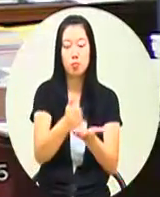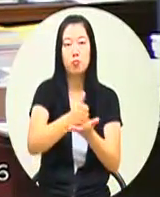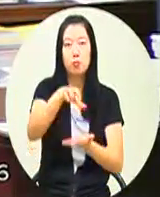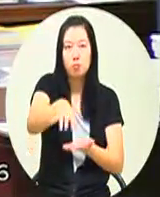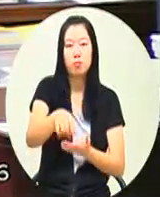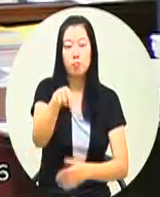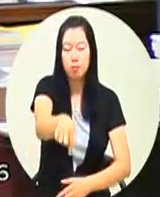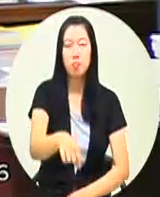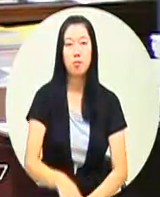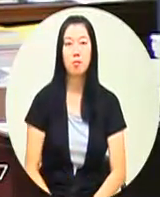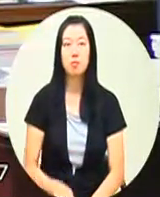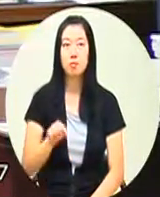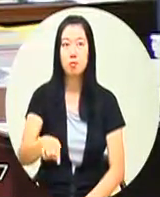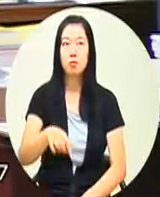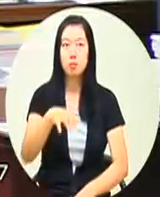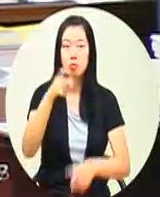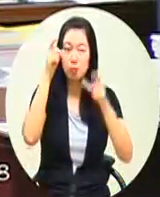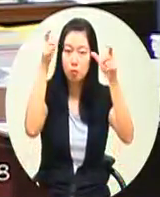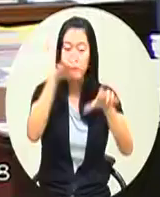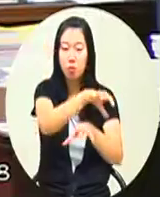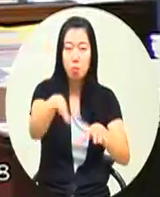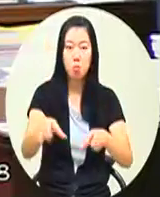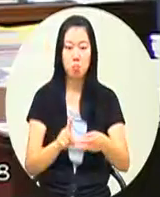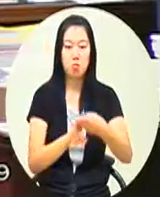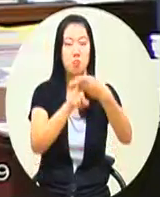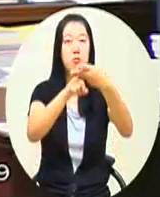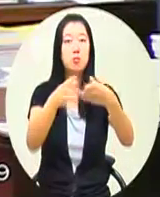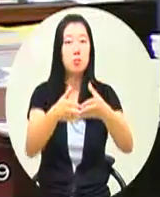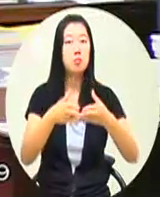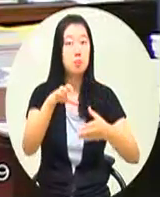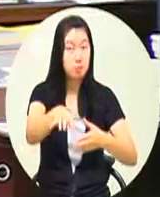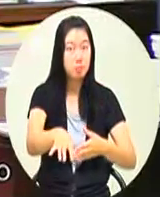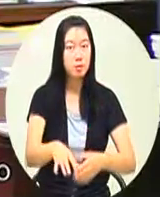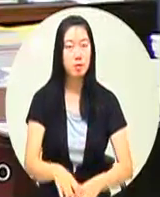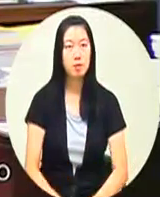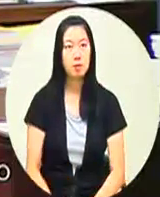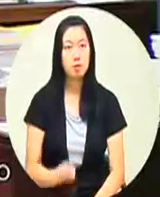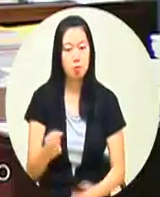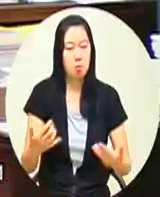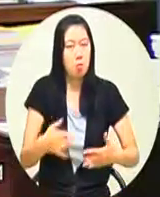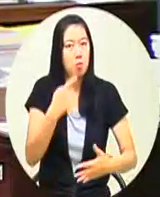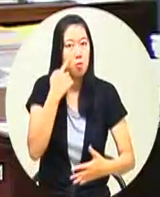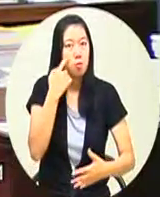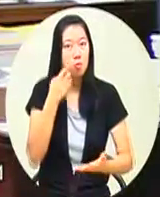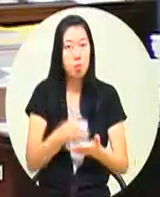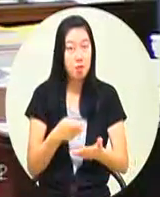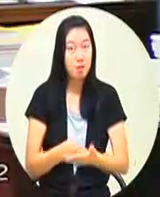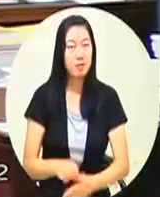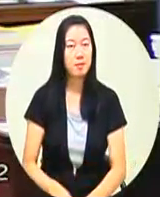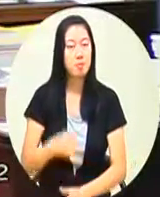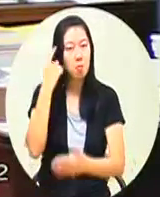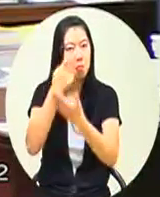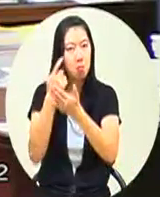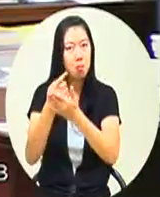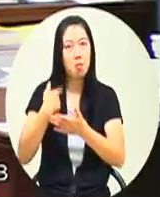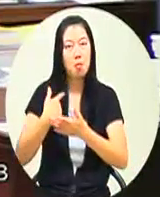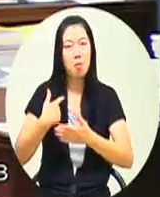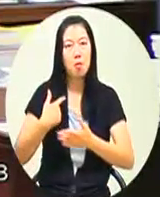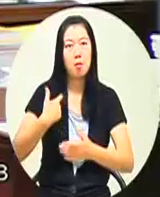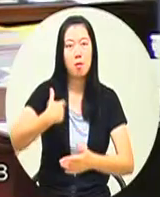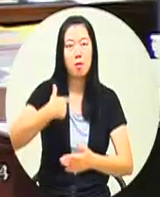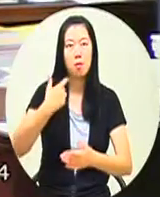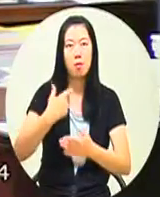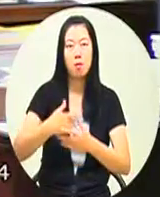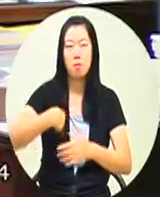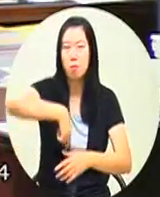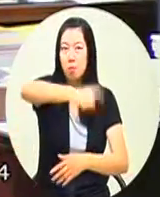雄其中一个重要的水质水源的来源，所以这个问题其实是相当的严重。然后每天经过澄清湖的民众也非常的